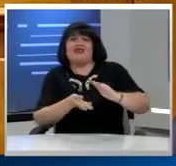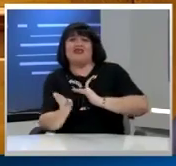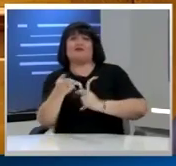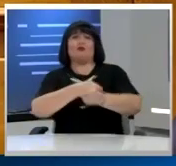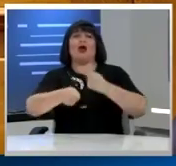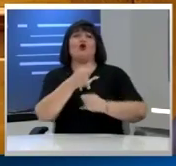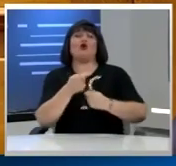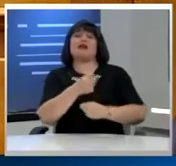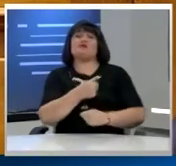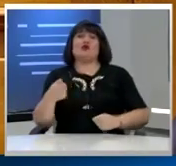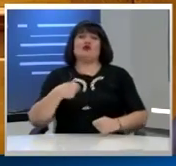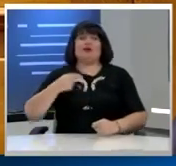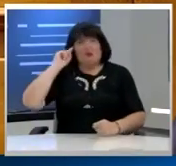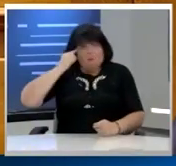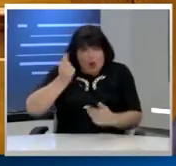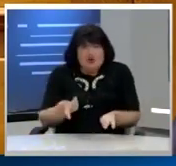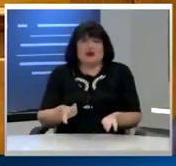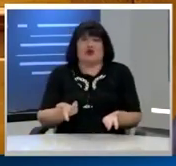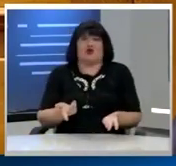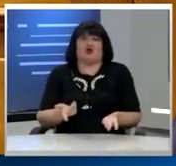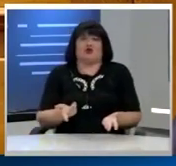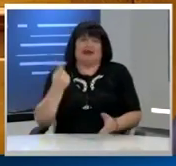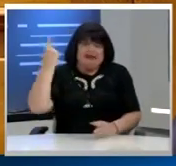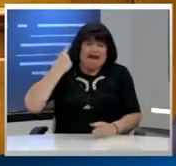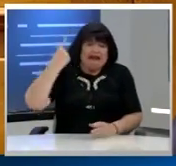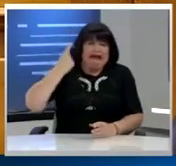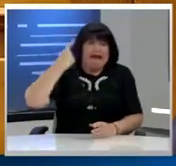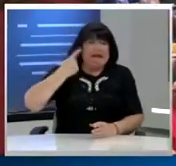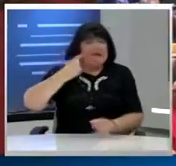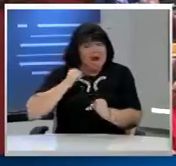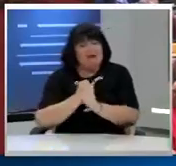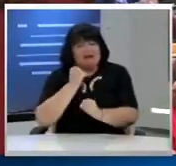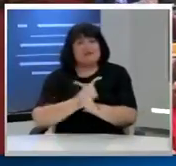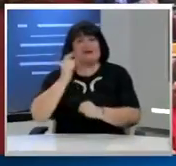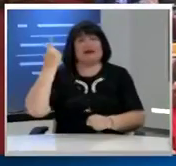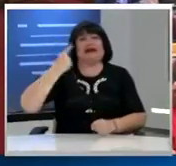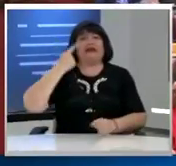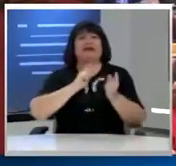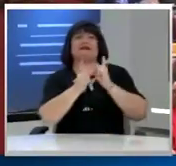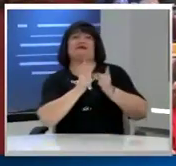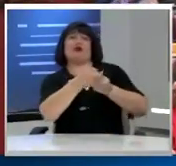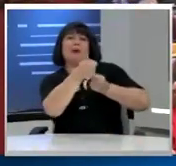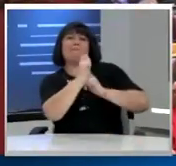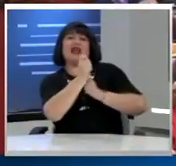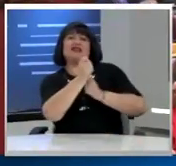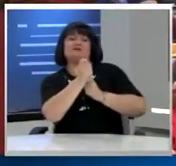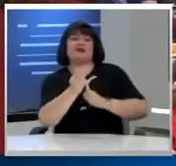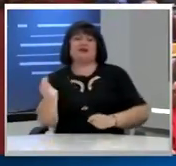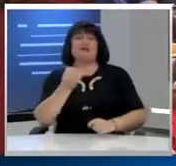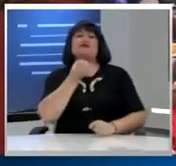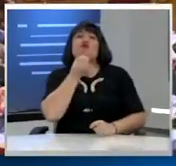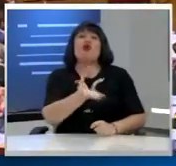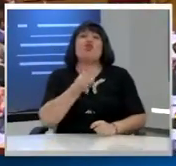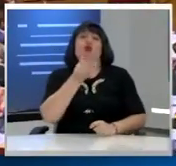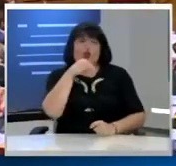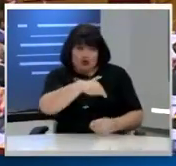στις αγορές. Είχε μια ιδιοτέλεια η κριτική που ασκήσατε για τη συμφωνία των Πρεσπών που μας είπατε προδότες, αλλά τώρα